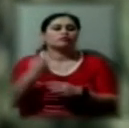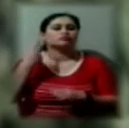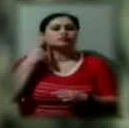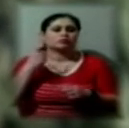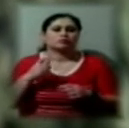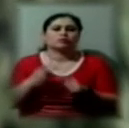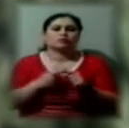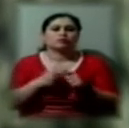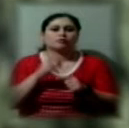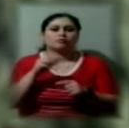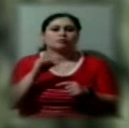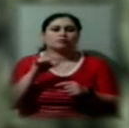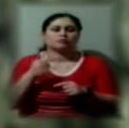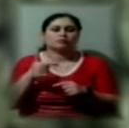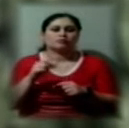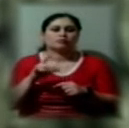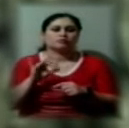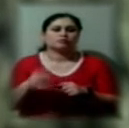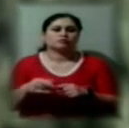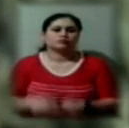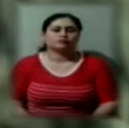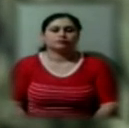Сейчас я вам скажу.